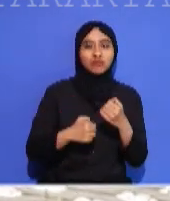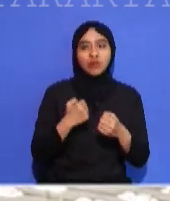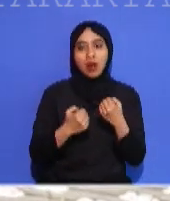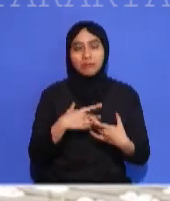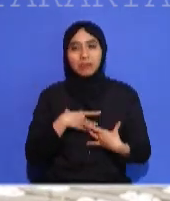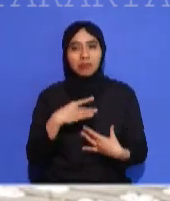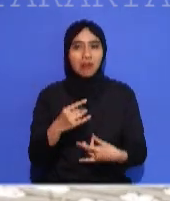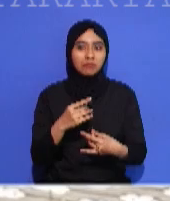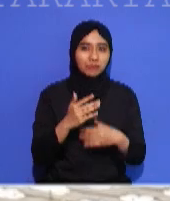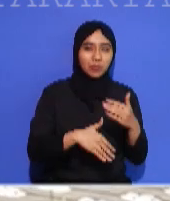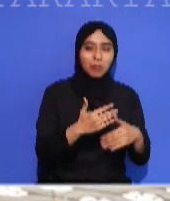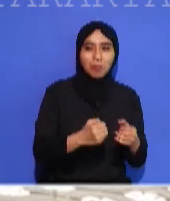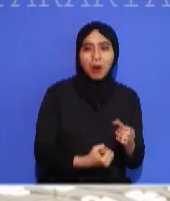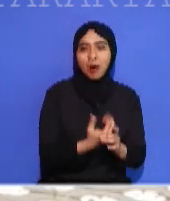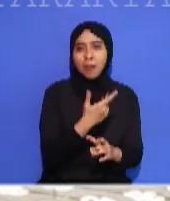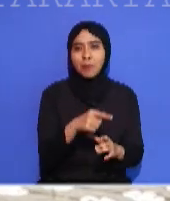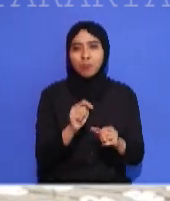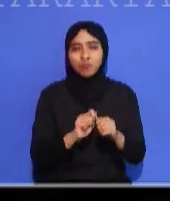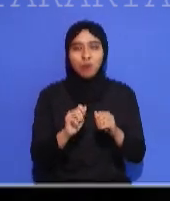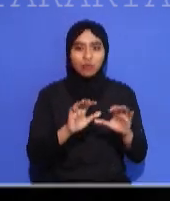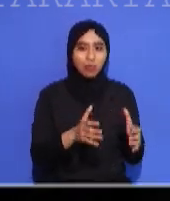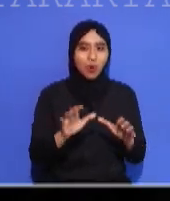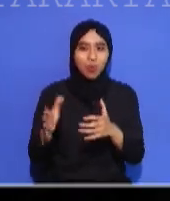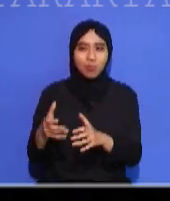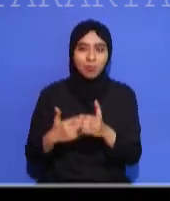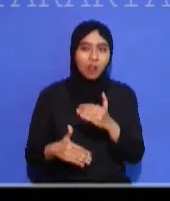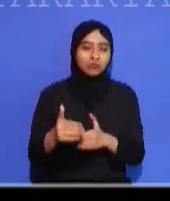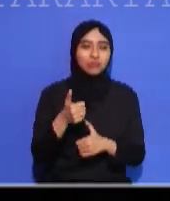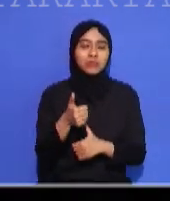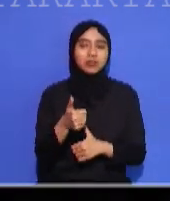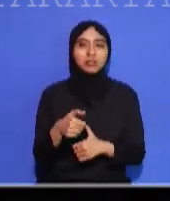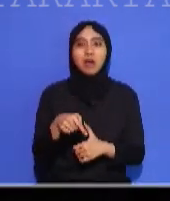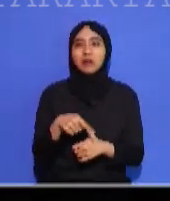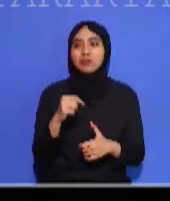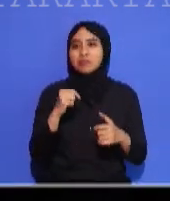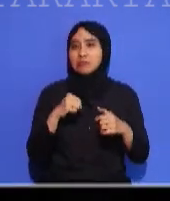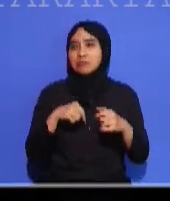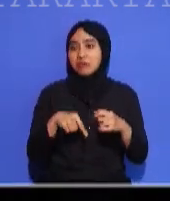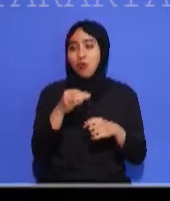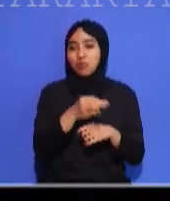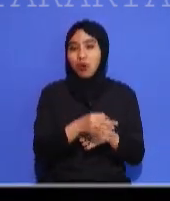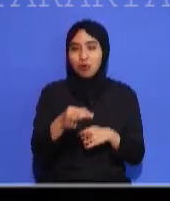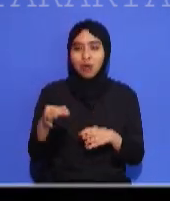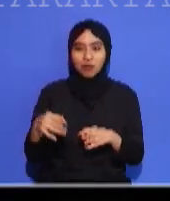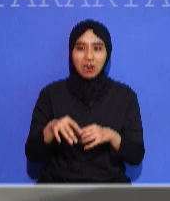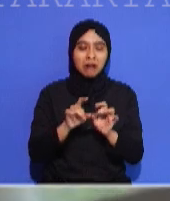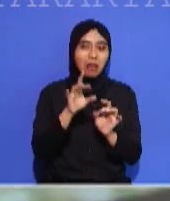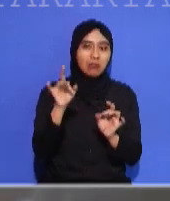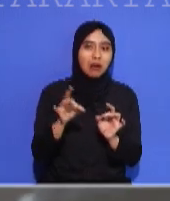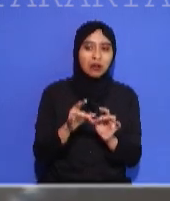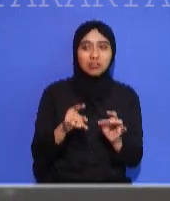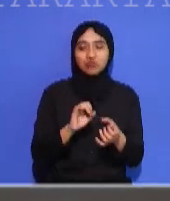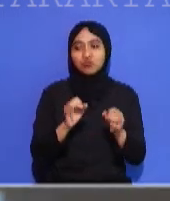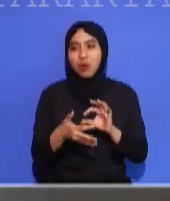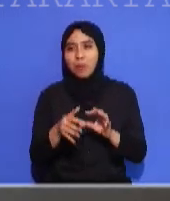pengelolaan ataupun pembuatan produk-produk berkelanjutan kegiatan ini digelar di beberapa kota seperti Surabaya Jakarta